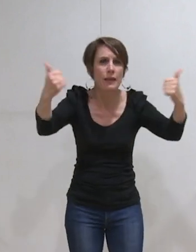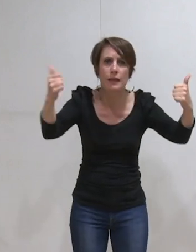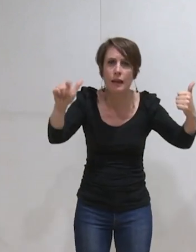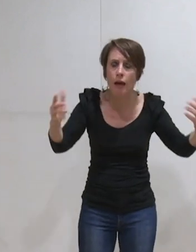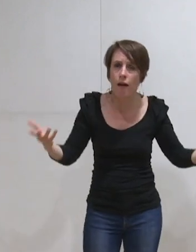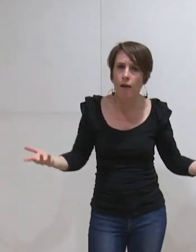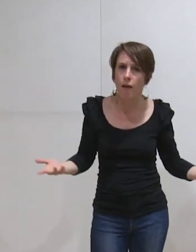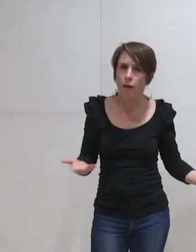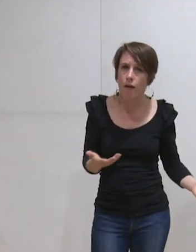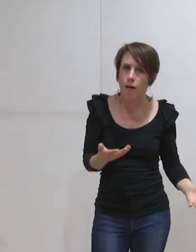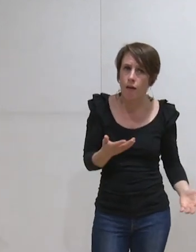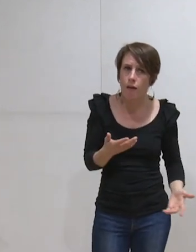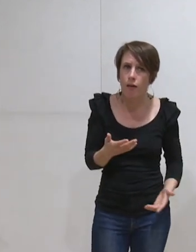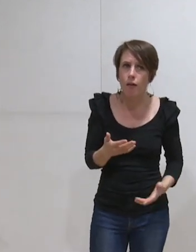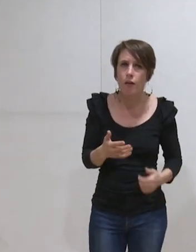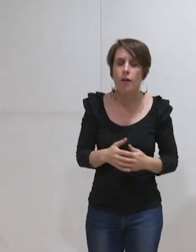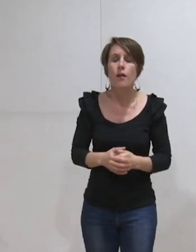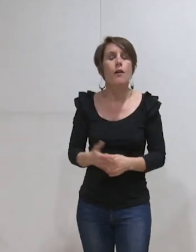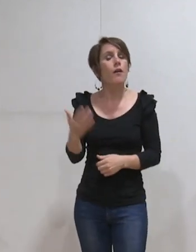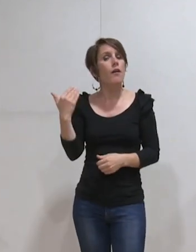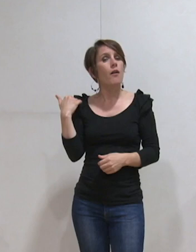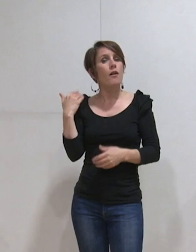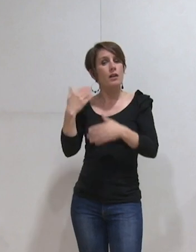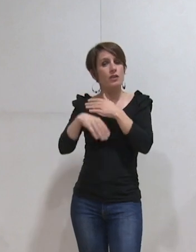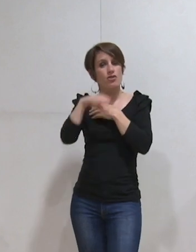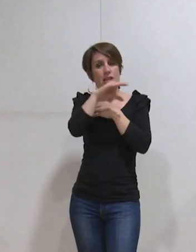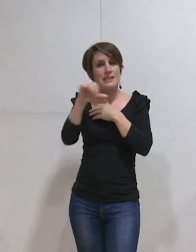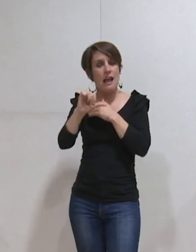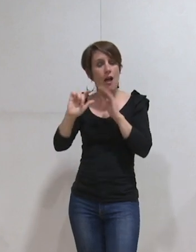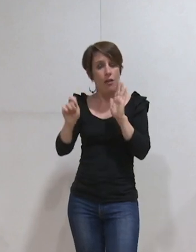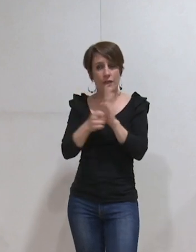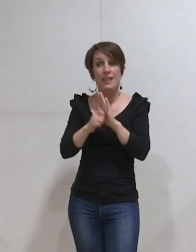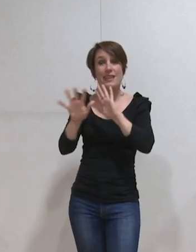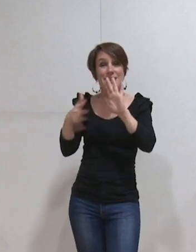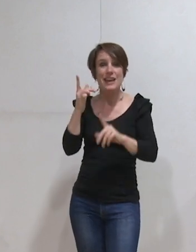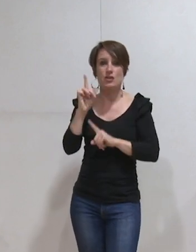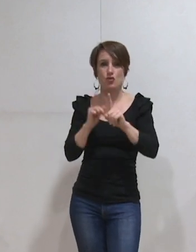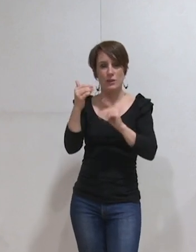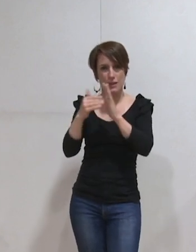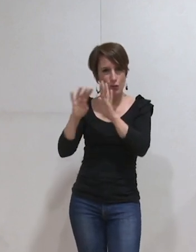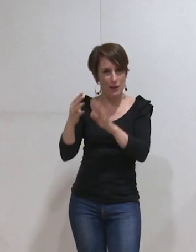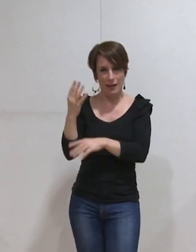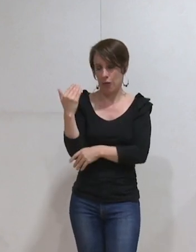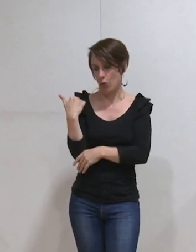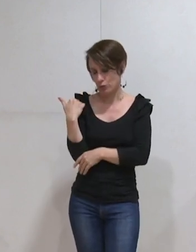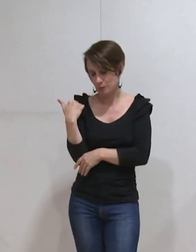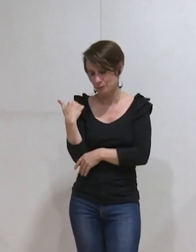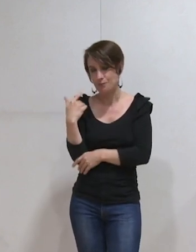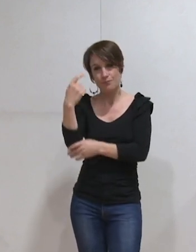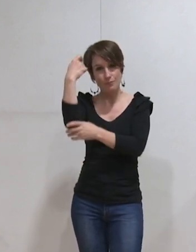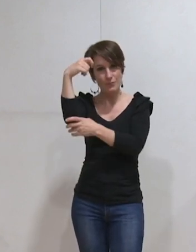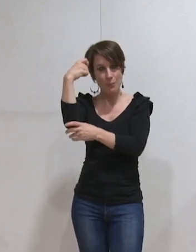mauvaise lors du conseil d'administration du 15 juillet 2014 le président